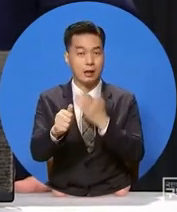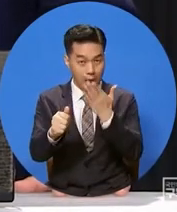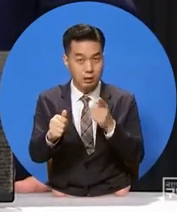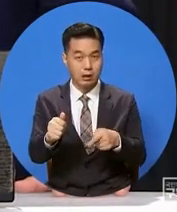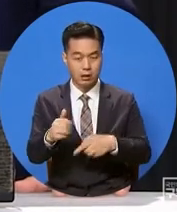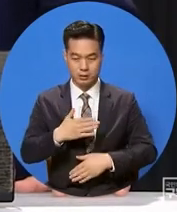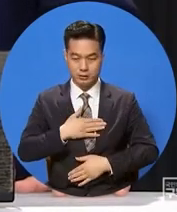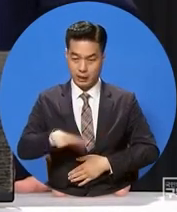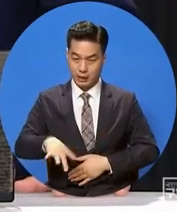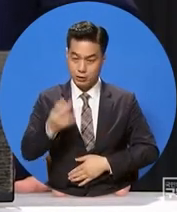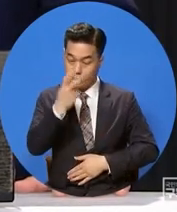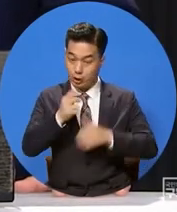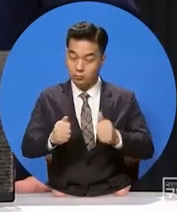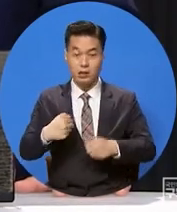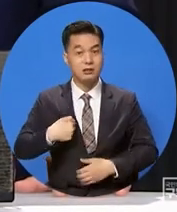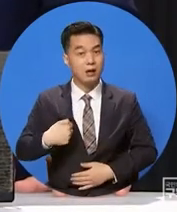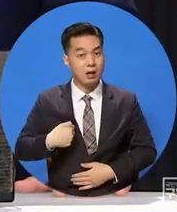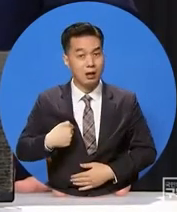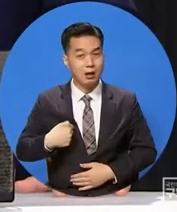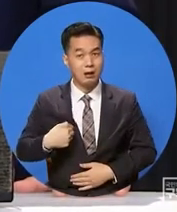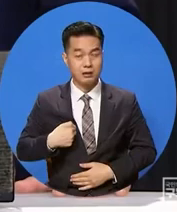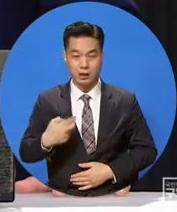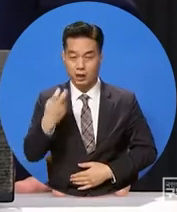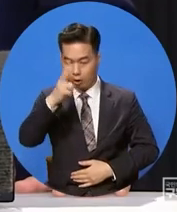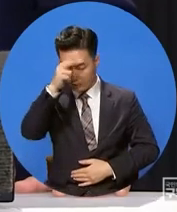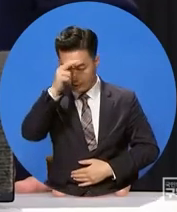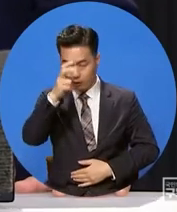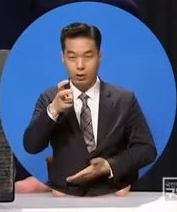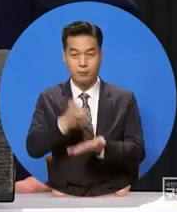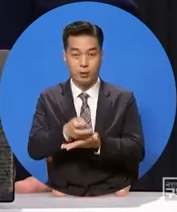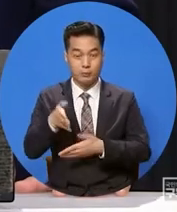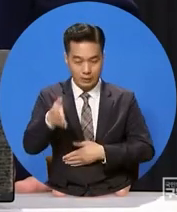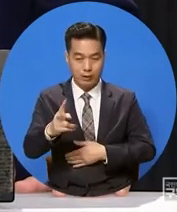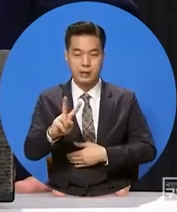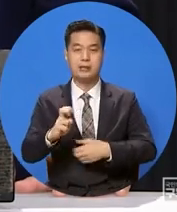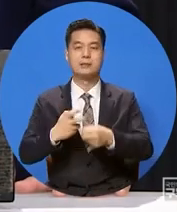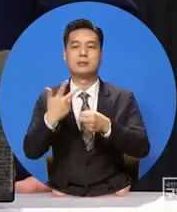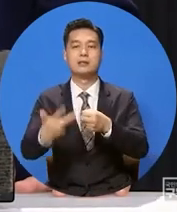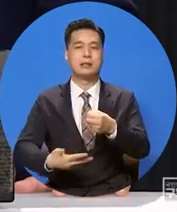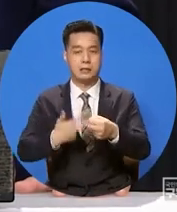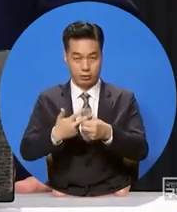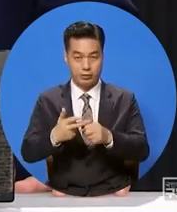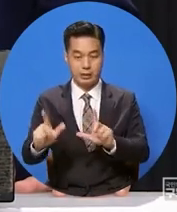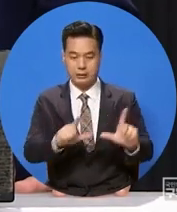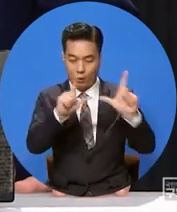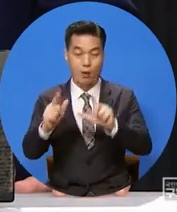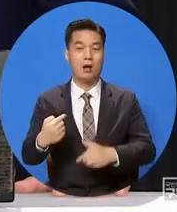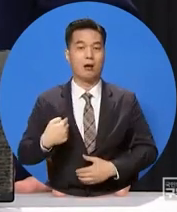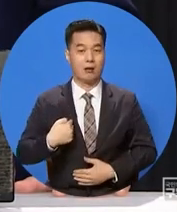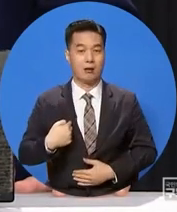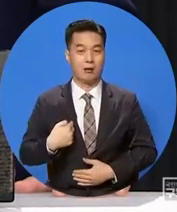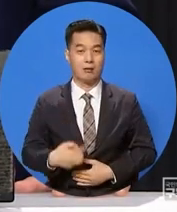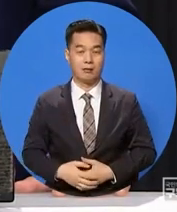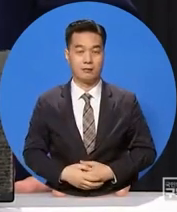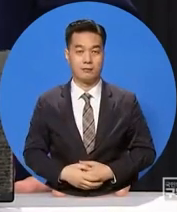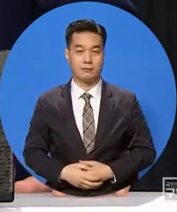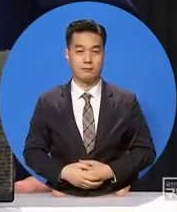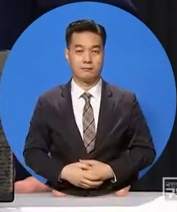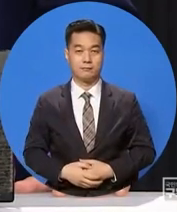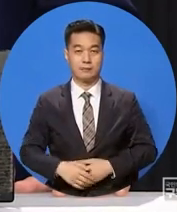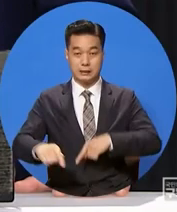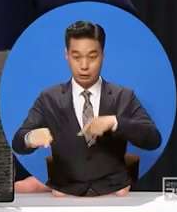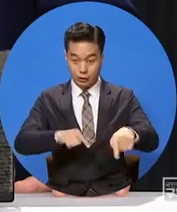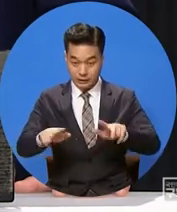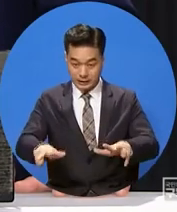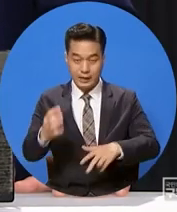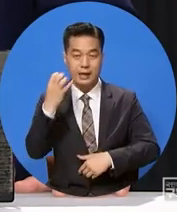초임 검사입니까? 네? 어? 제가 아니, 검찰에서 법조 생활을 27년 했습니다. 제가 이야기를 하는 건 그게 아니고 네? 정치하신